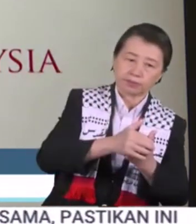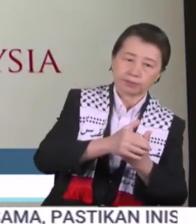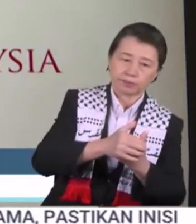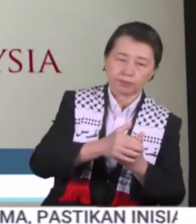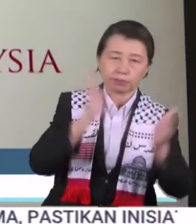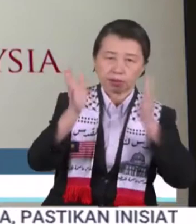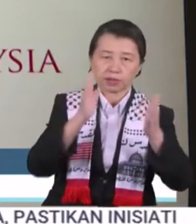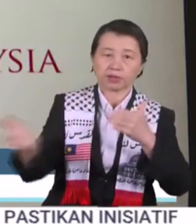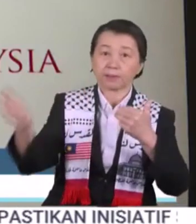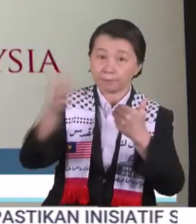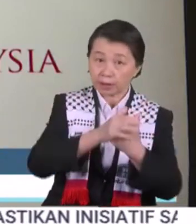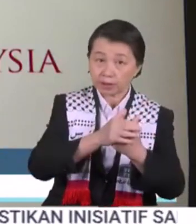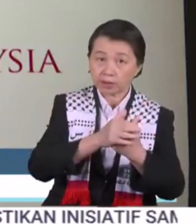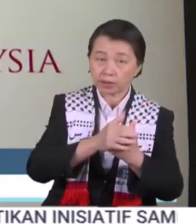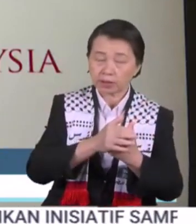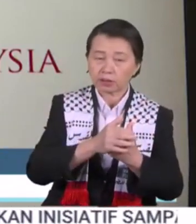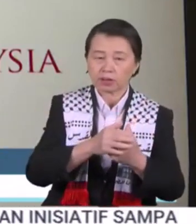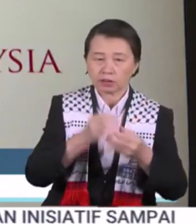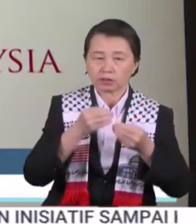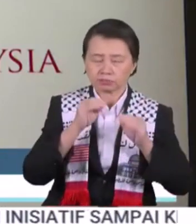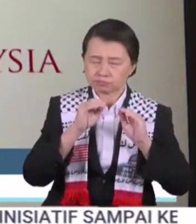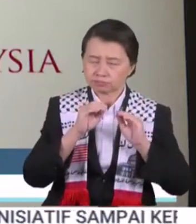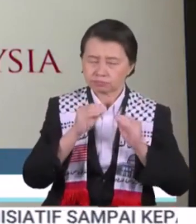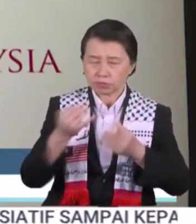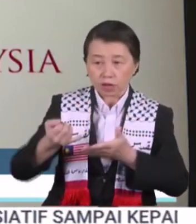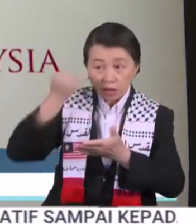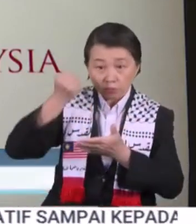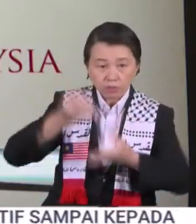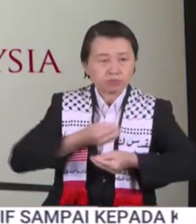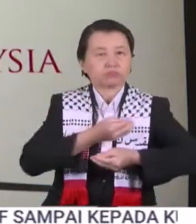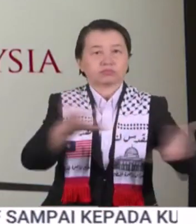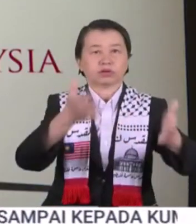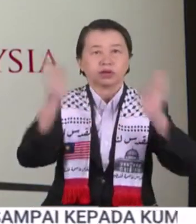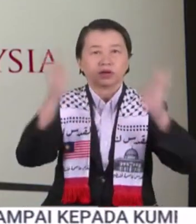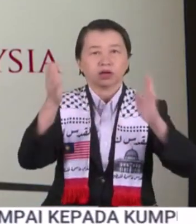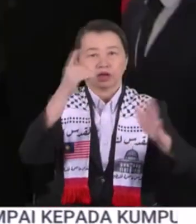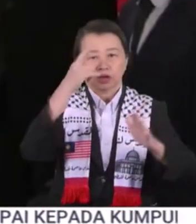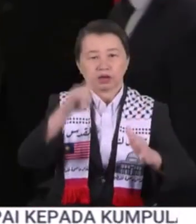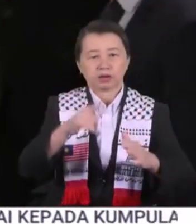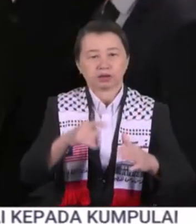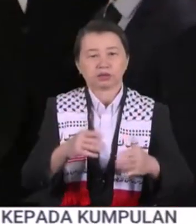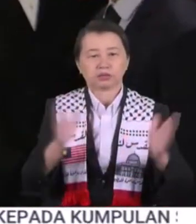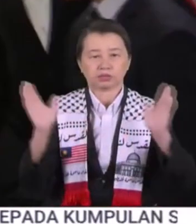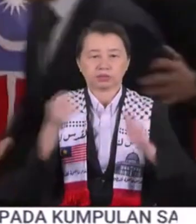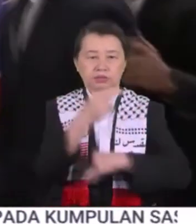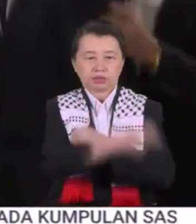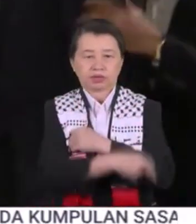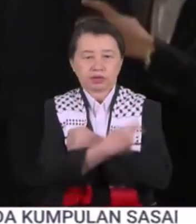Malaysia dan cuba untuk berikan mana yang lebih terbaik untuk memajukan Malaysia.